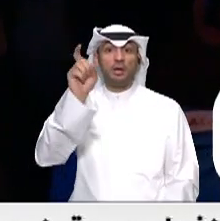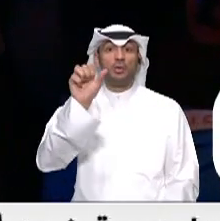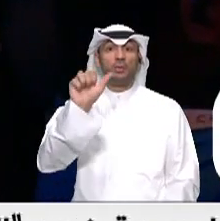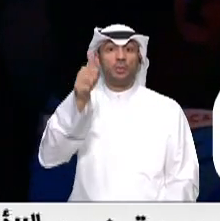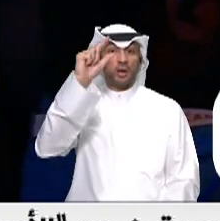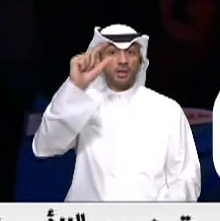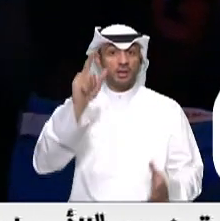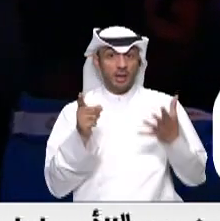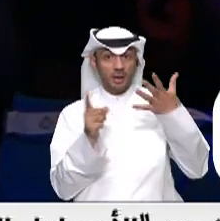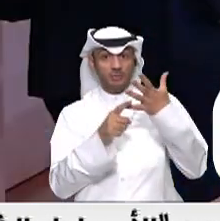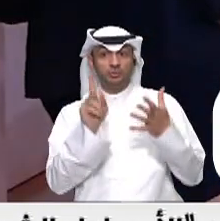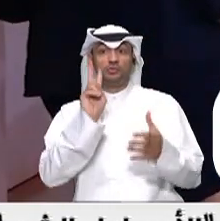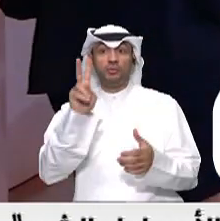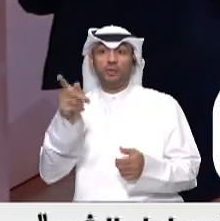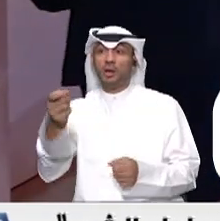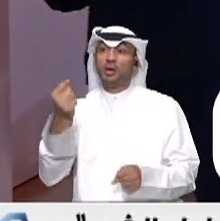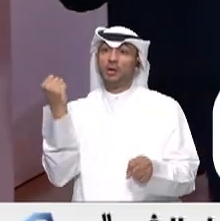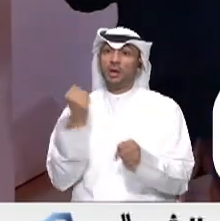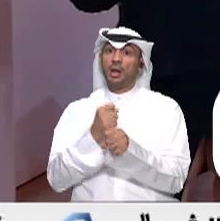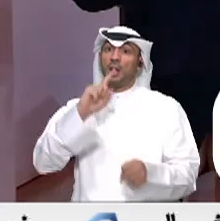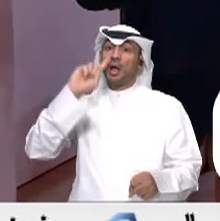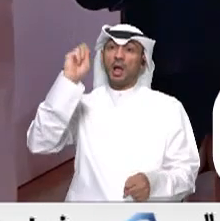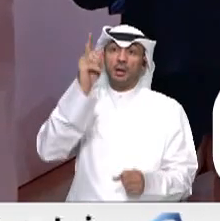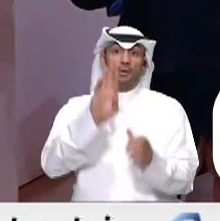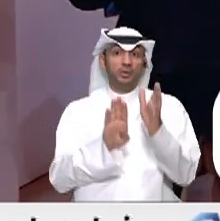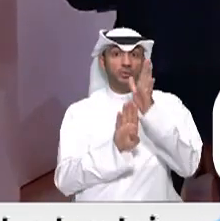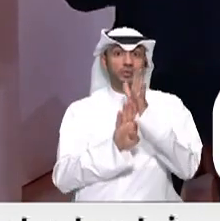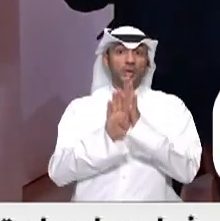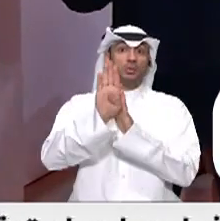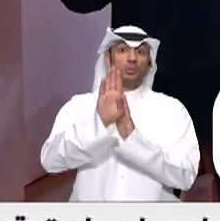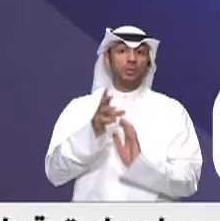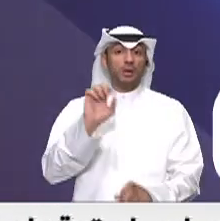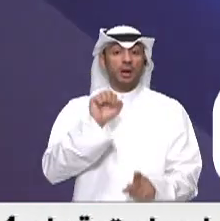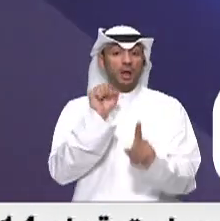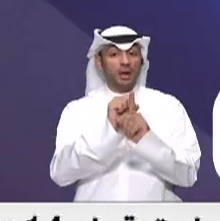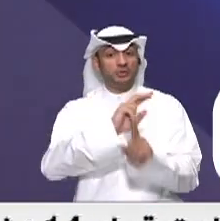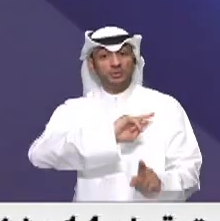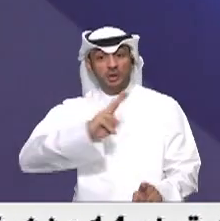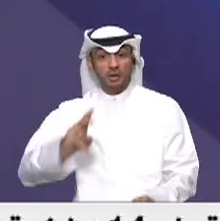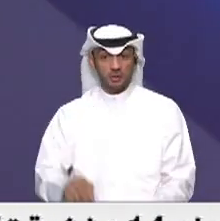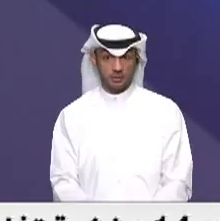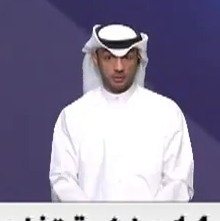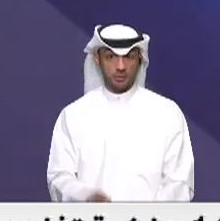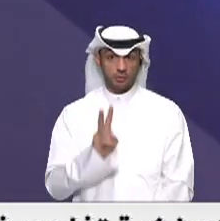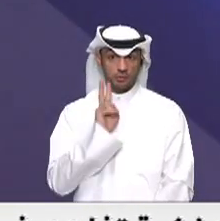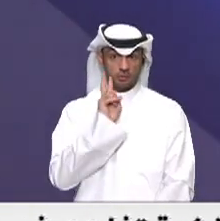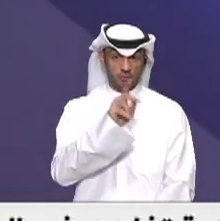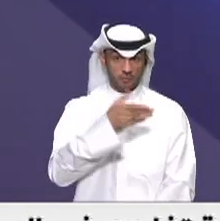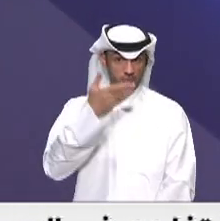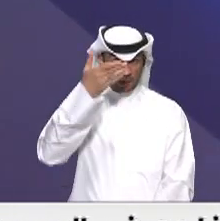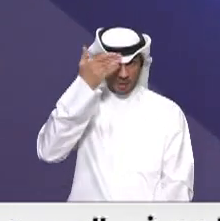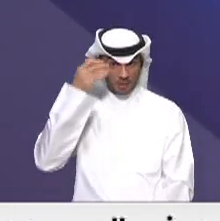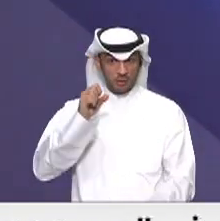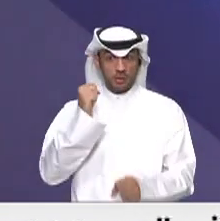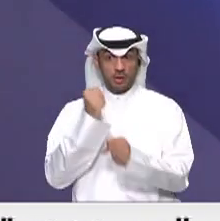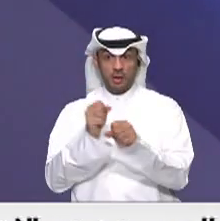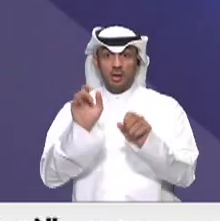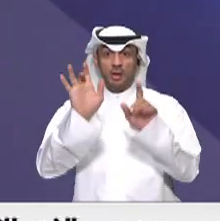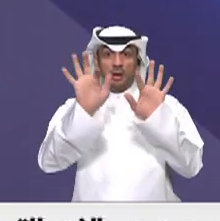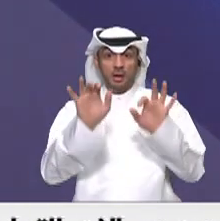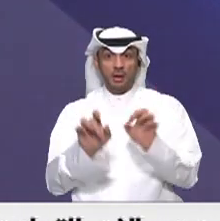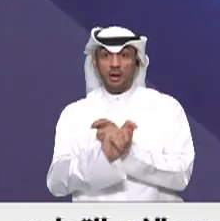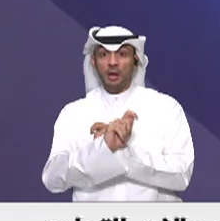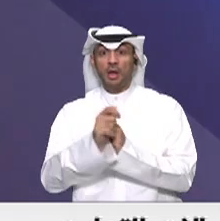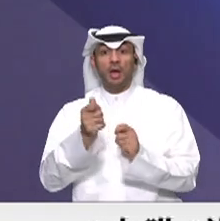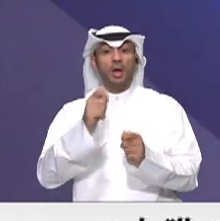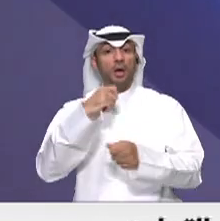المشاركين لتحديات الأسواق وتطوير رؤاهم الخاصة. تعزيزا للريادة والابتكار في المشهد الرقمي، جاء